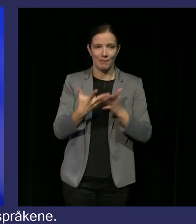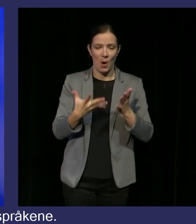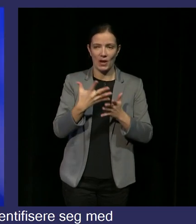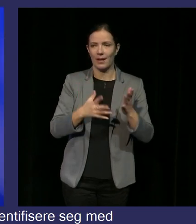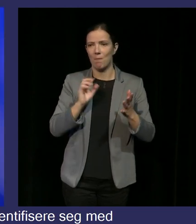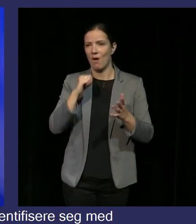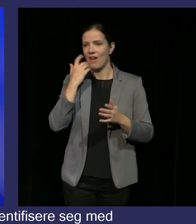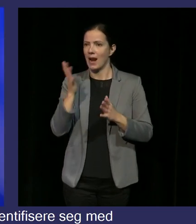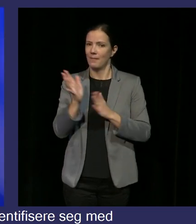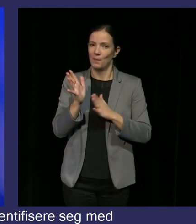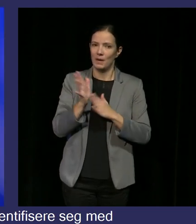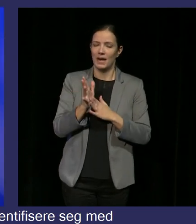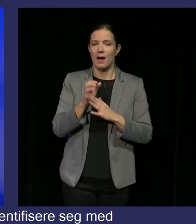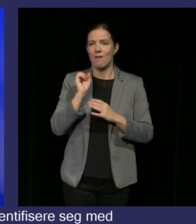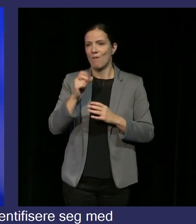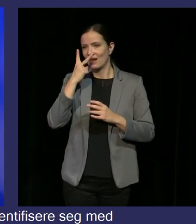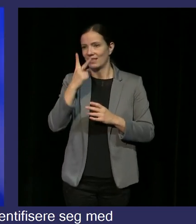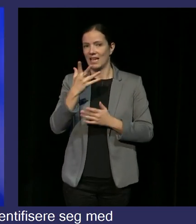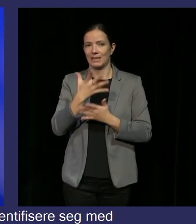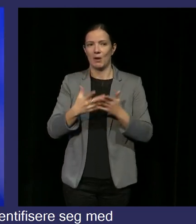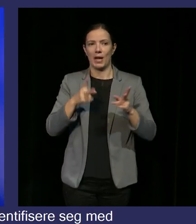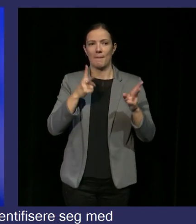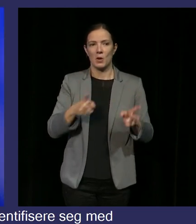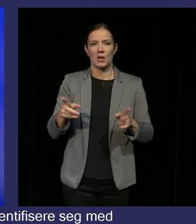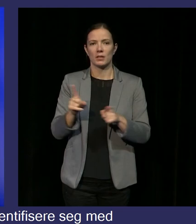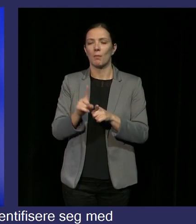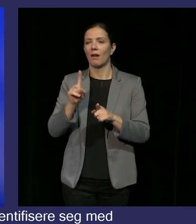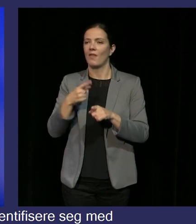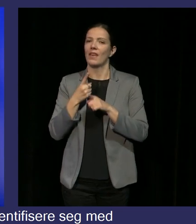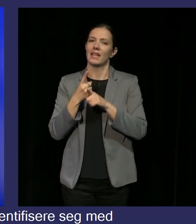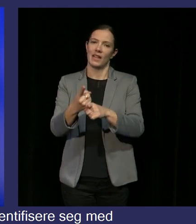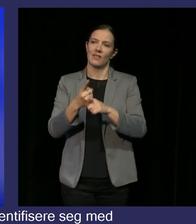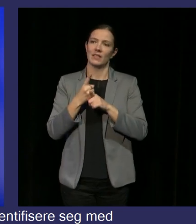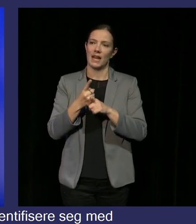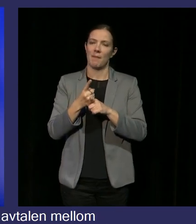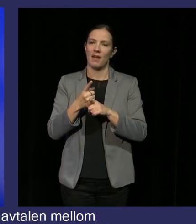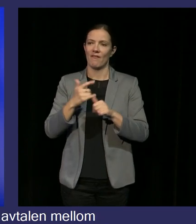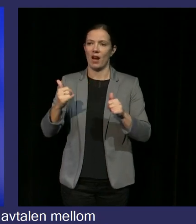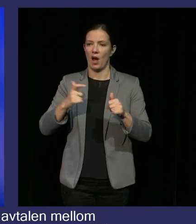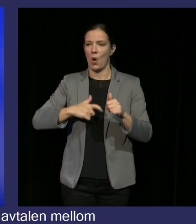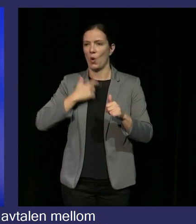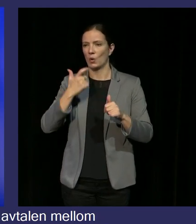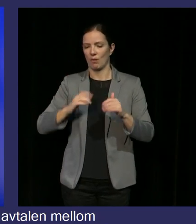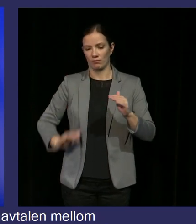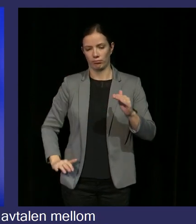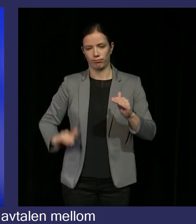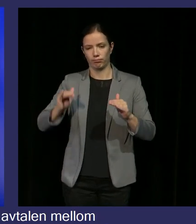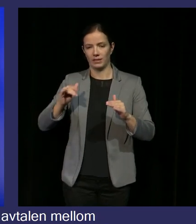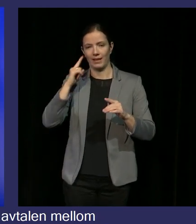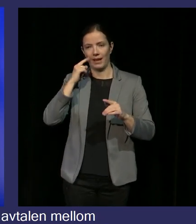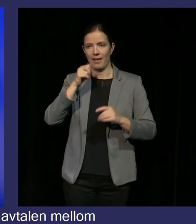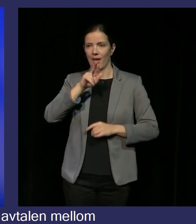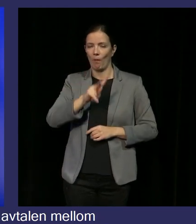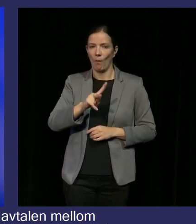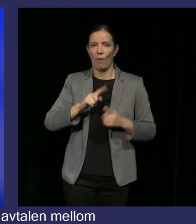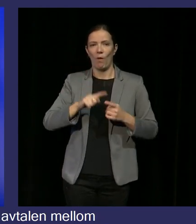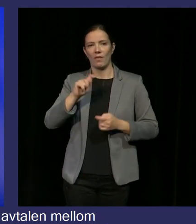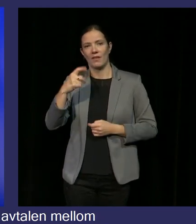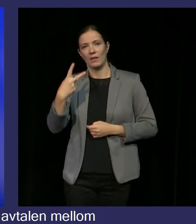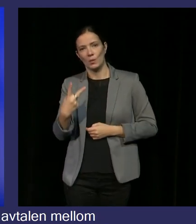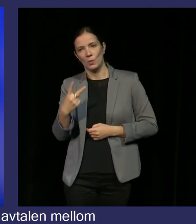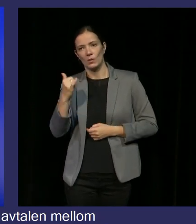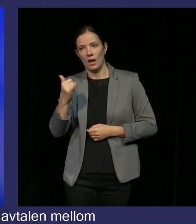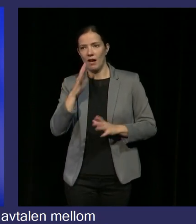bør være attraktivt. Man må se språkbrukere som man kan identifisere seg med fra ung alder. Og da NRK for eksempel, og TV2 I avtalen